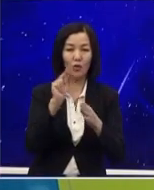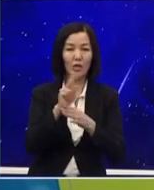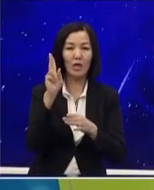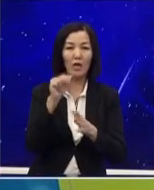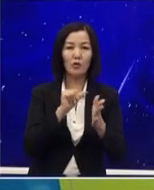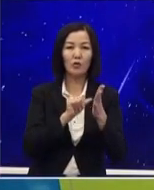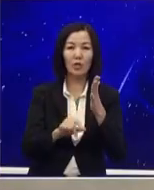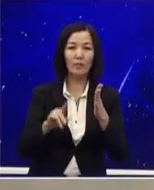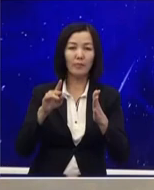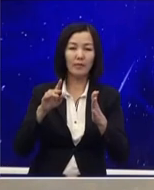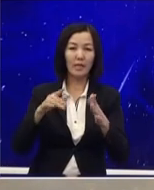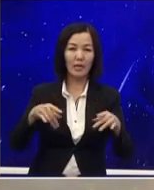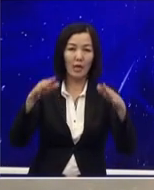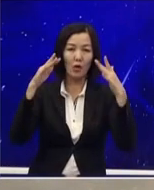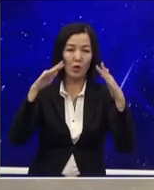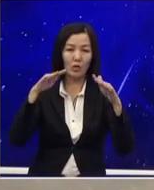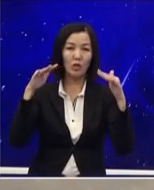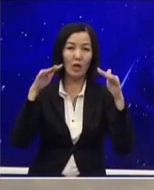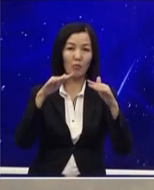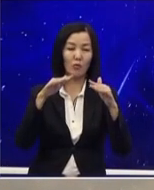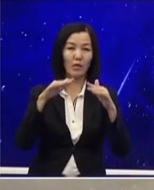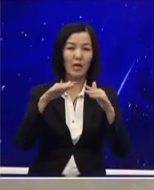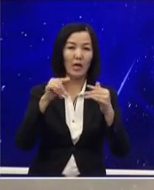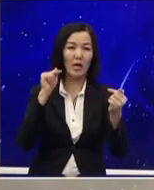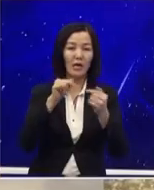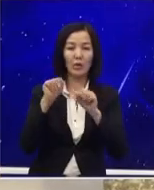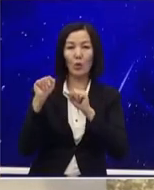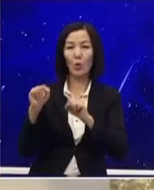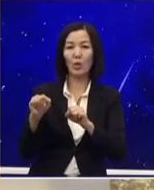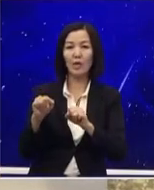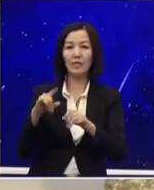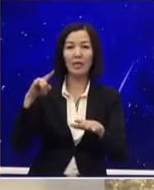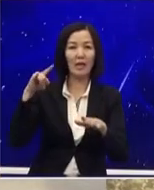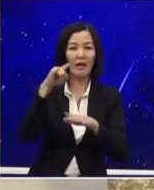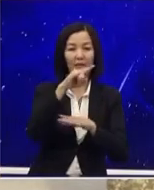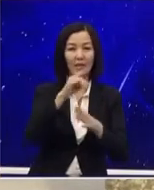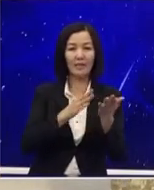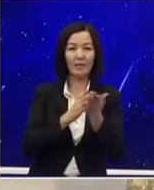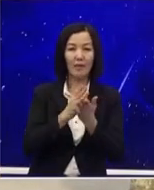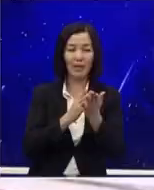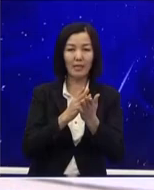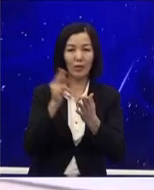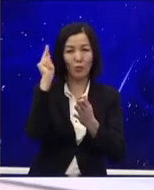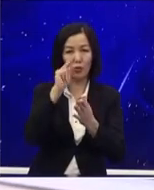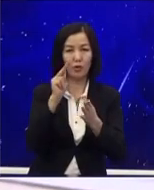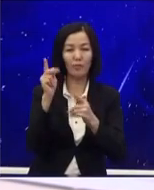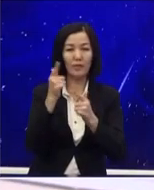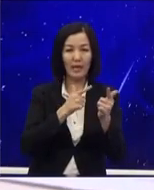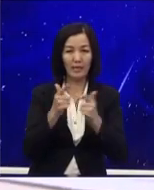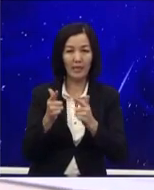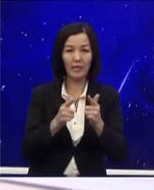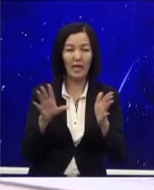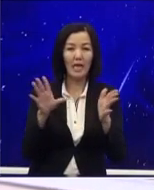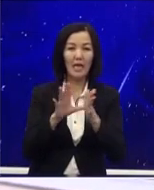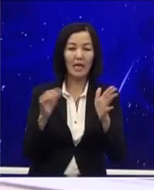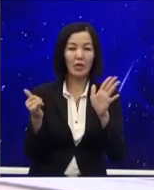260-ы әуе шабуылына қарсы қорғаныс, 340 авиациялық мамандары бар. 6 айлық оқу барысында олар электр